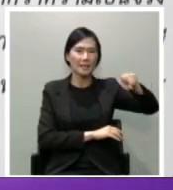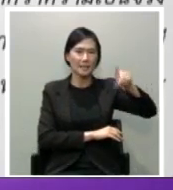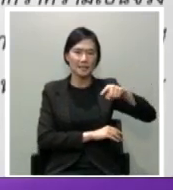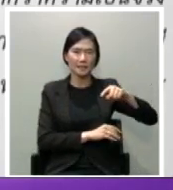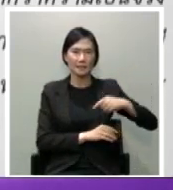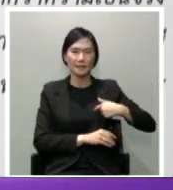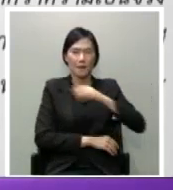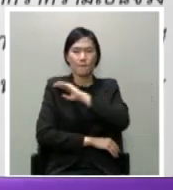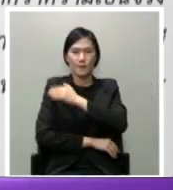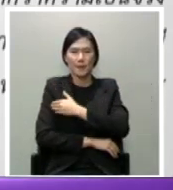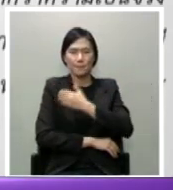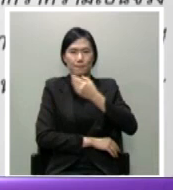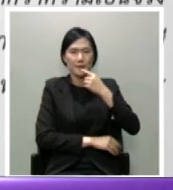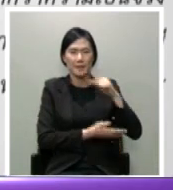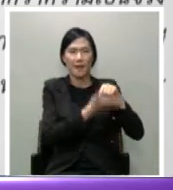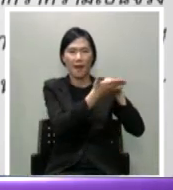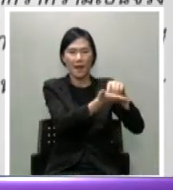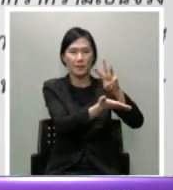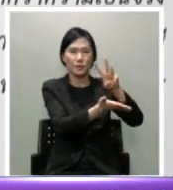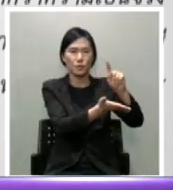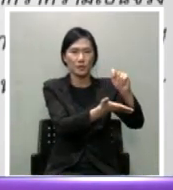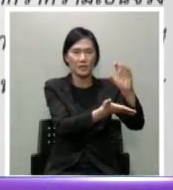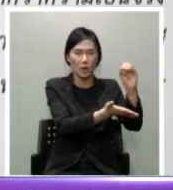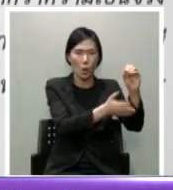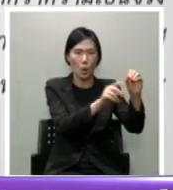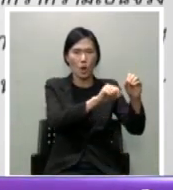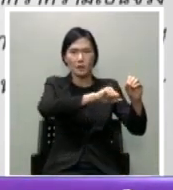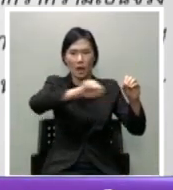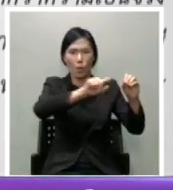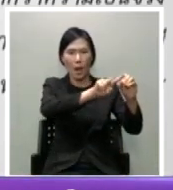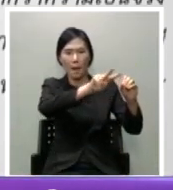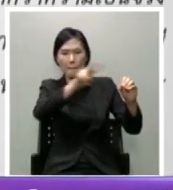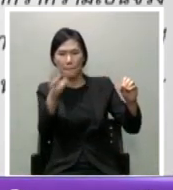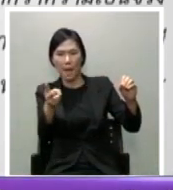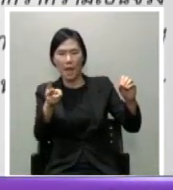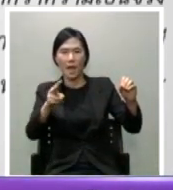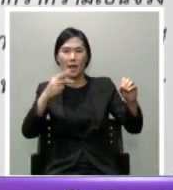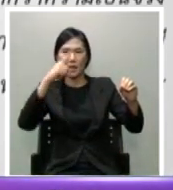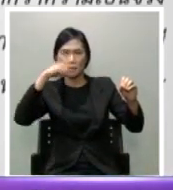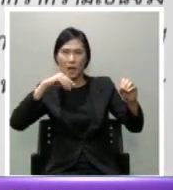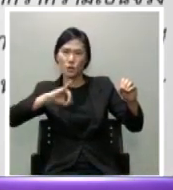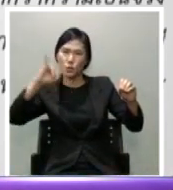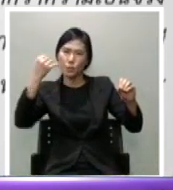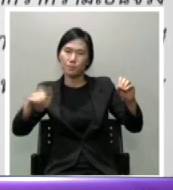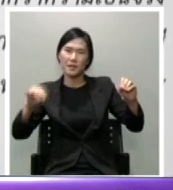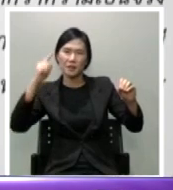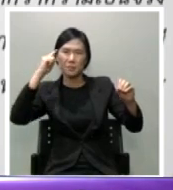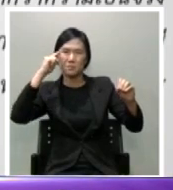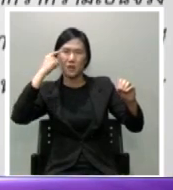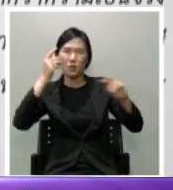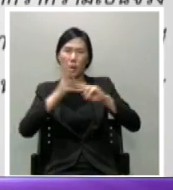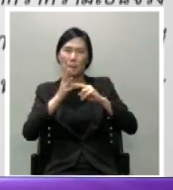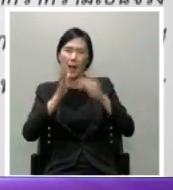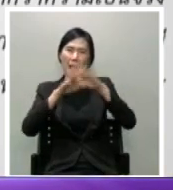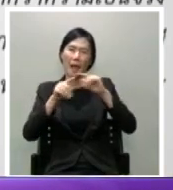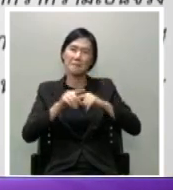นต่อ WTO หน้าทางขวามีการแปลผมไม่ยืนยันว่าแปลถูกแปลผิดนะครับเดี๋ยวจะท้วงกันไม่ได้ใช้เอ็กซ์เพิร์ทที่ไหนม